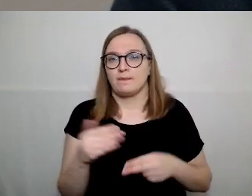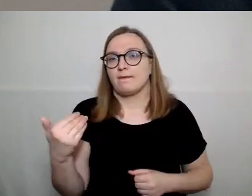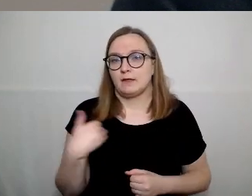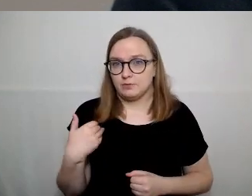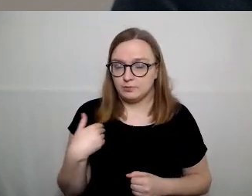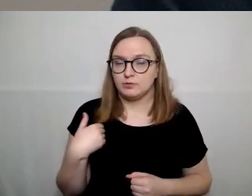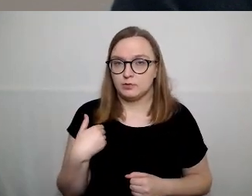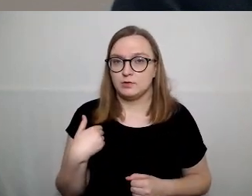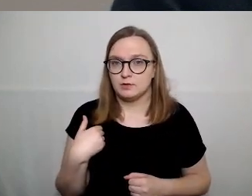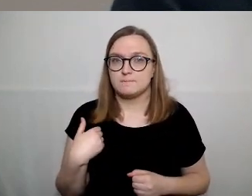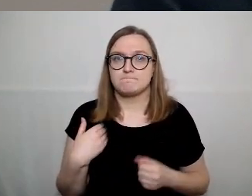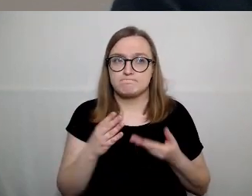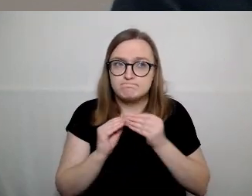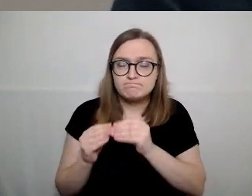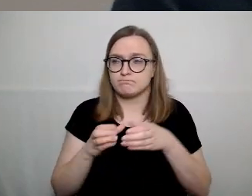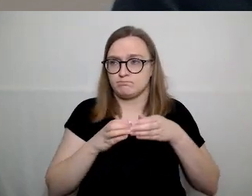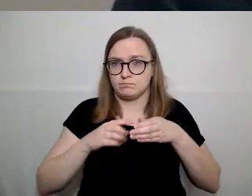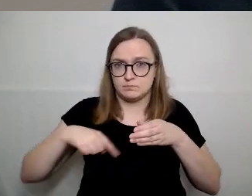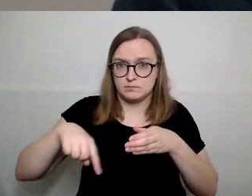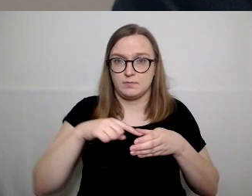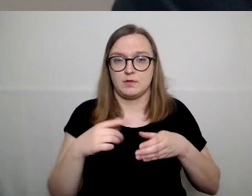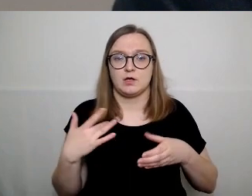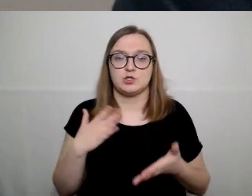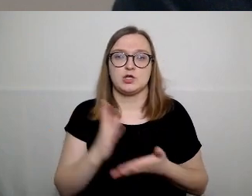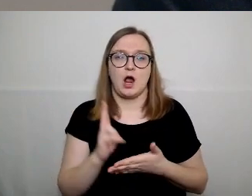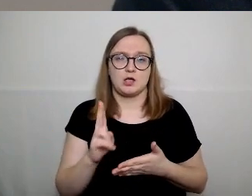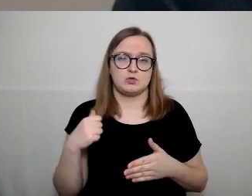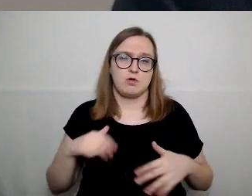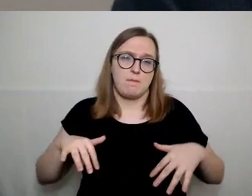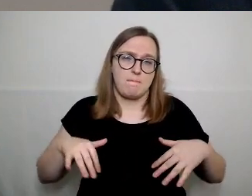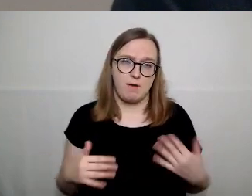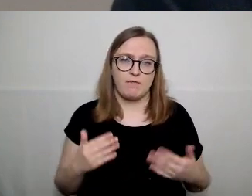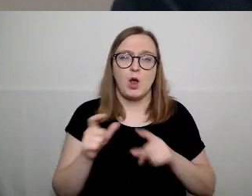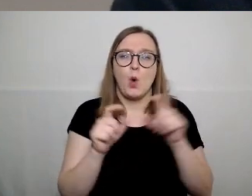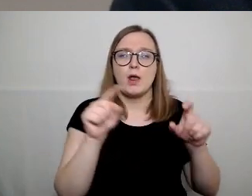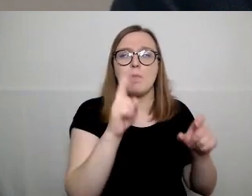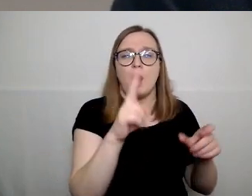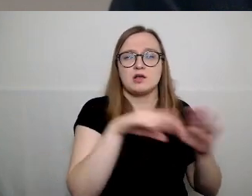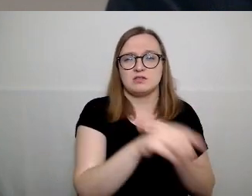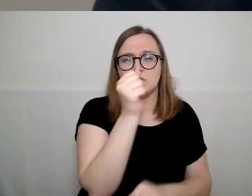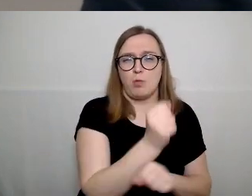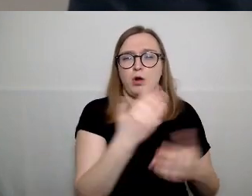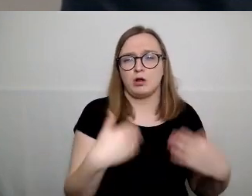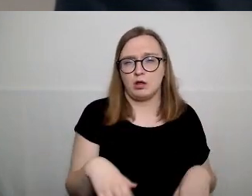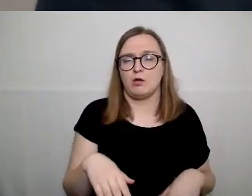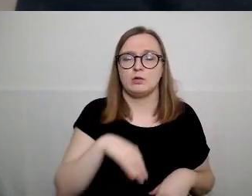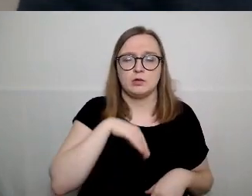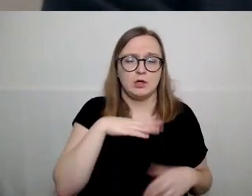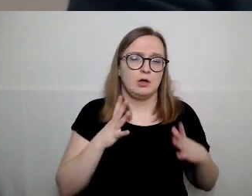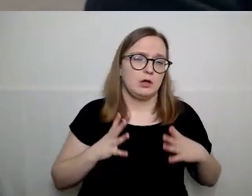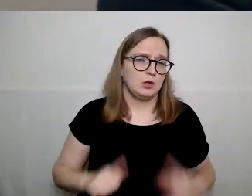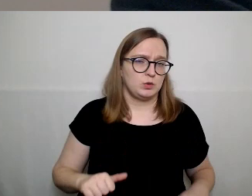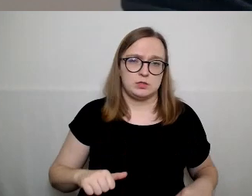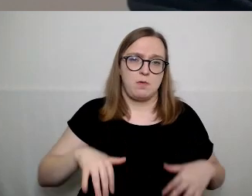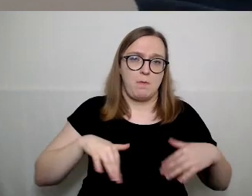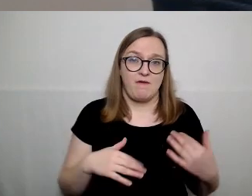didesnio susiklausimo. Pavargę turbūt yra, kaip kuriais klausimais, ir tos įmonės dirbantys darbuotojai, kad įmonėm reikia